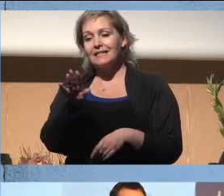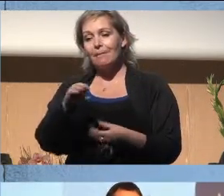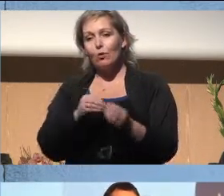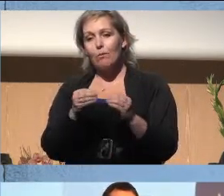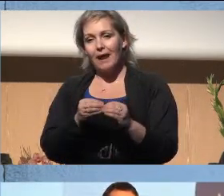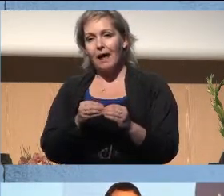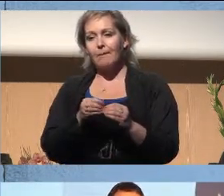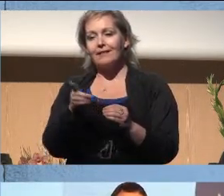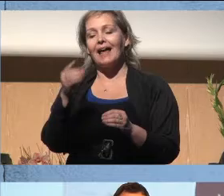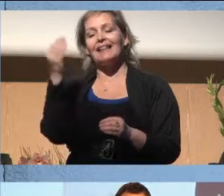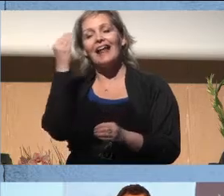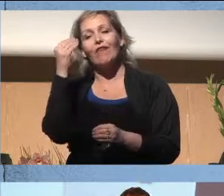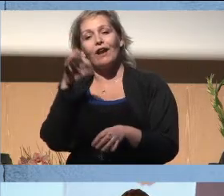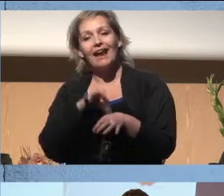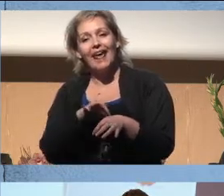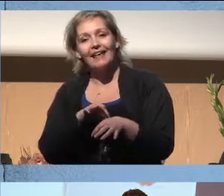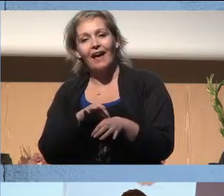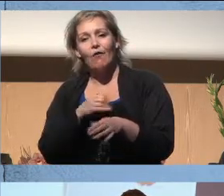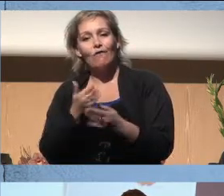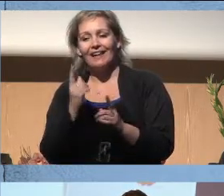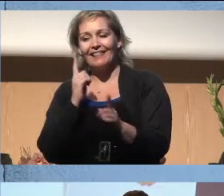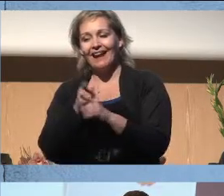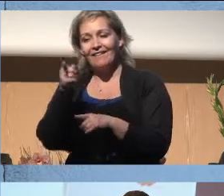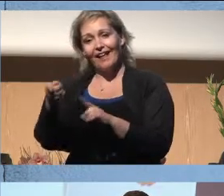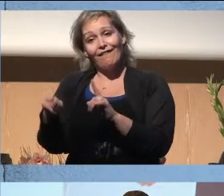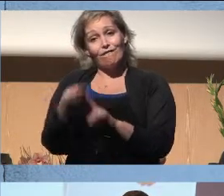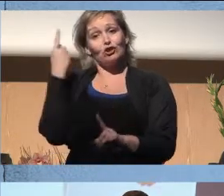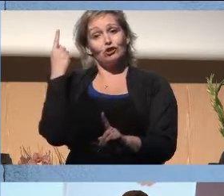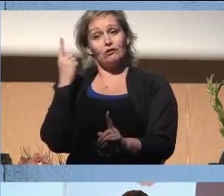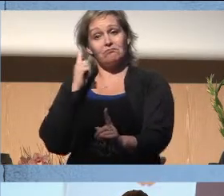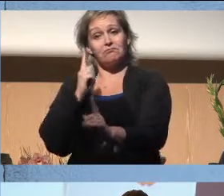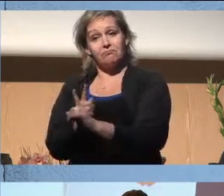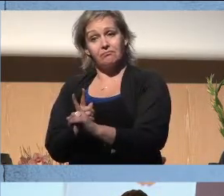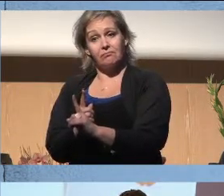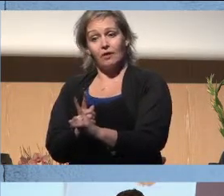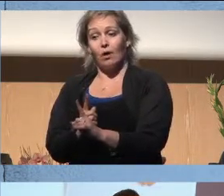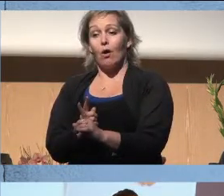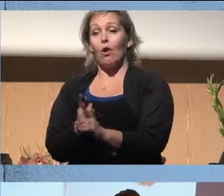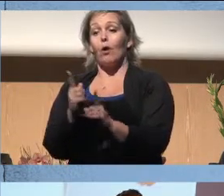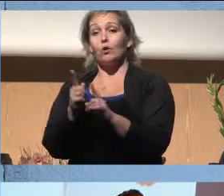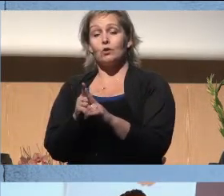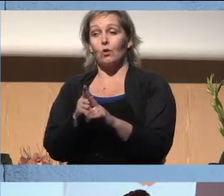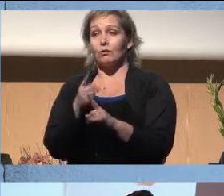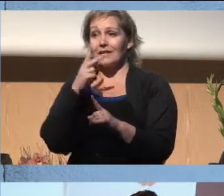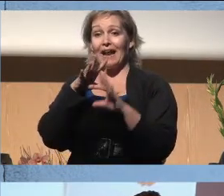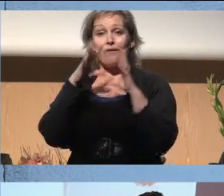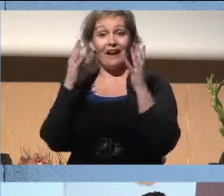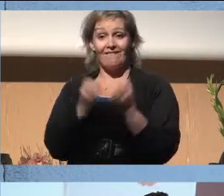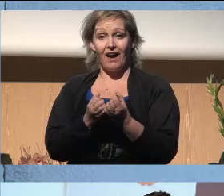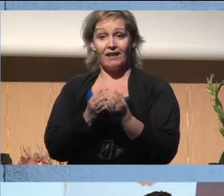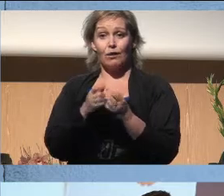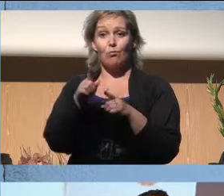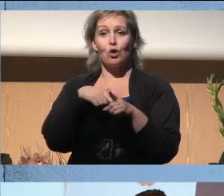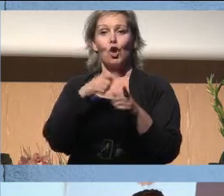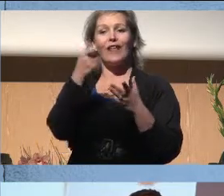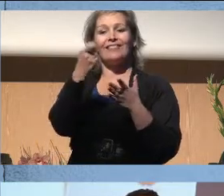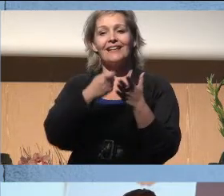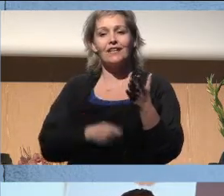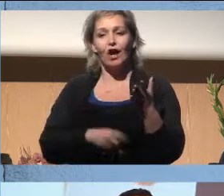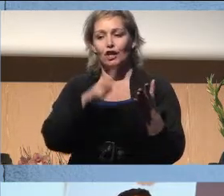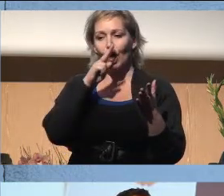det är en erfaren läge. Så varför inte träffa den först? Och det är så över hela världen nu. Man börjar designa